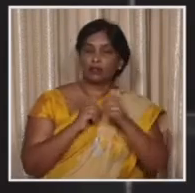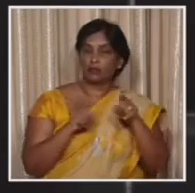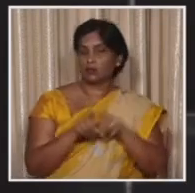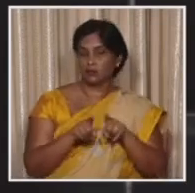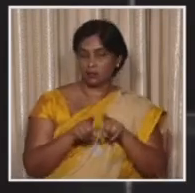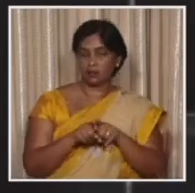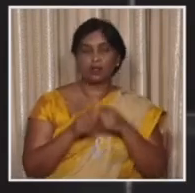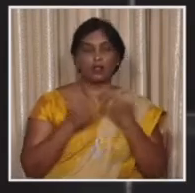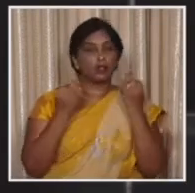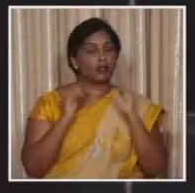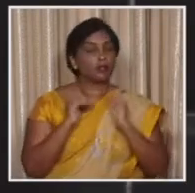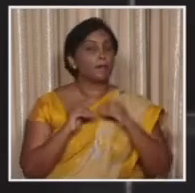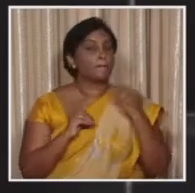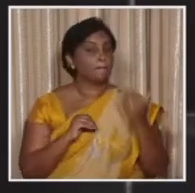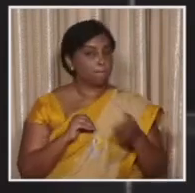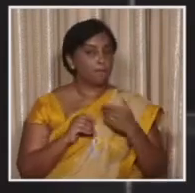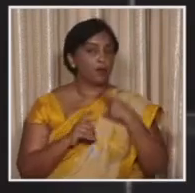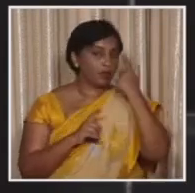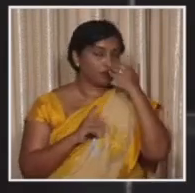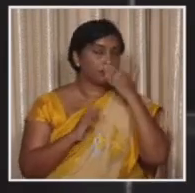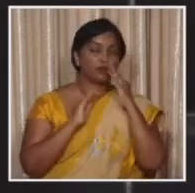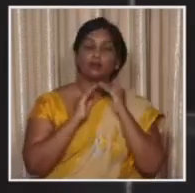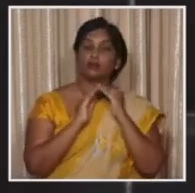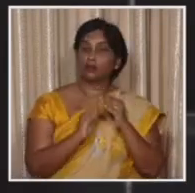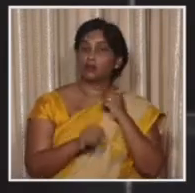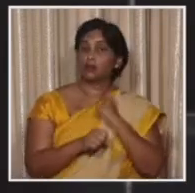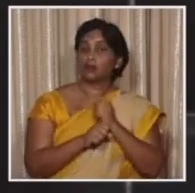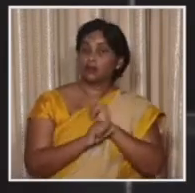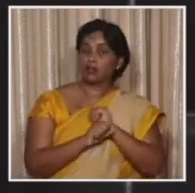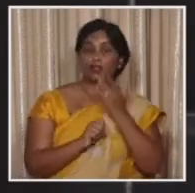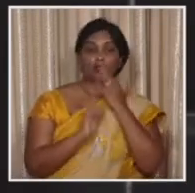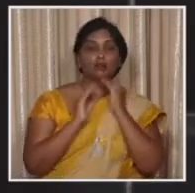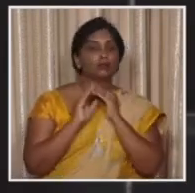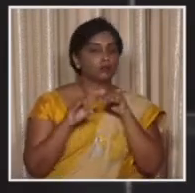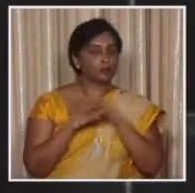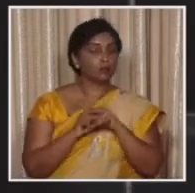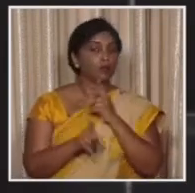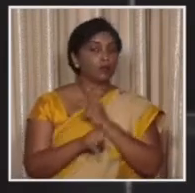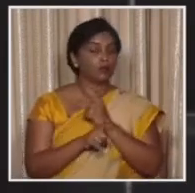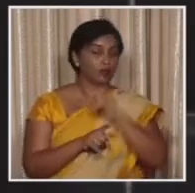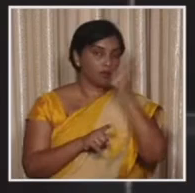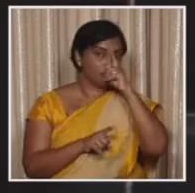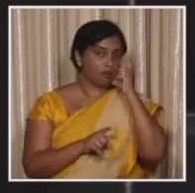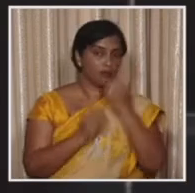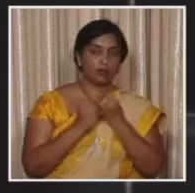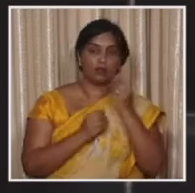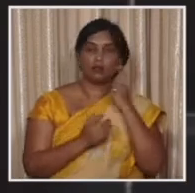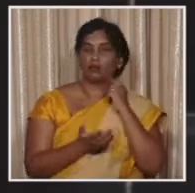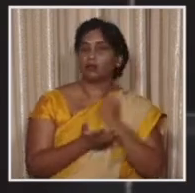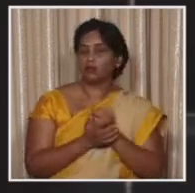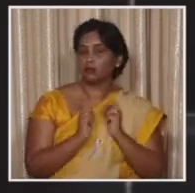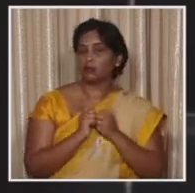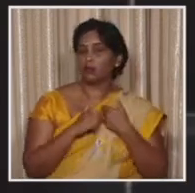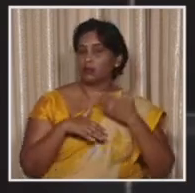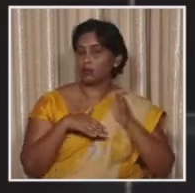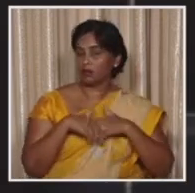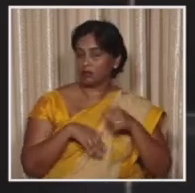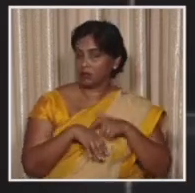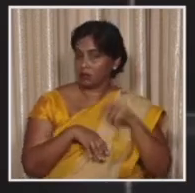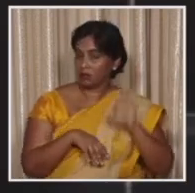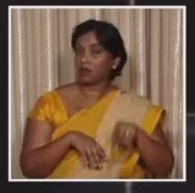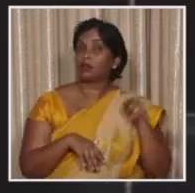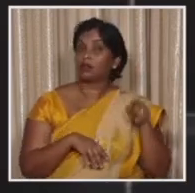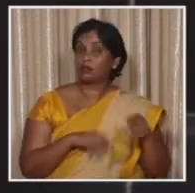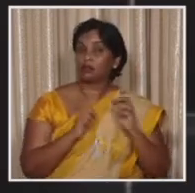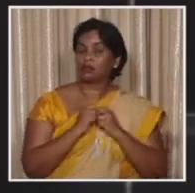ආකාරය. නිදහසින් පසුවත් කතෝලික පාසල් රජයේ නොවන පාසල් ලෙස ගුරු වැටුප් ලබා දීමේ අපහසුතාවන්ට මුහුණ දී සිටි අවස්ථාවේදී